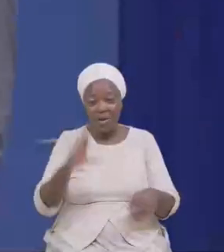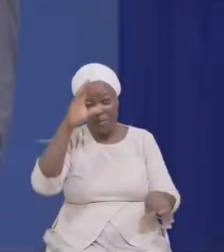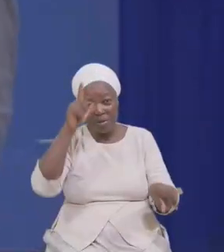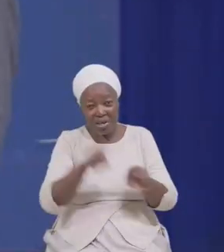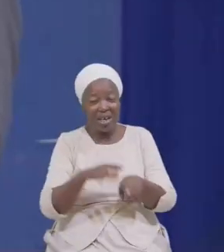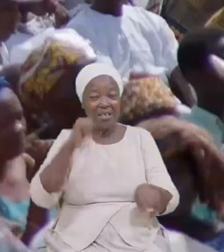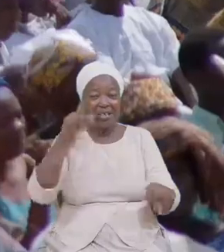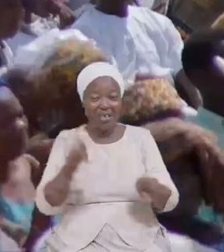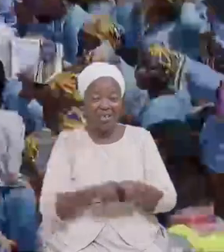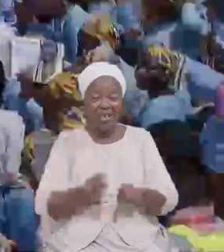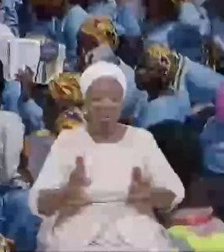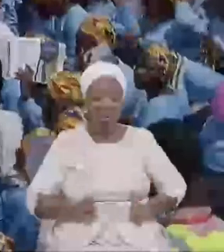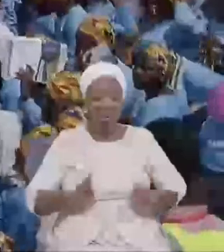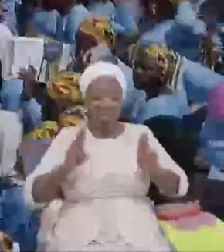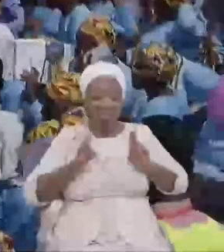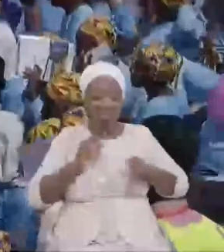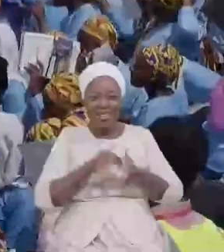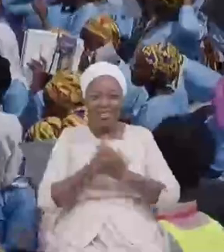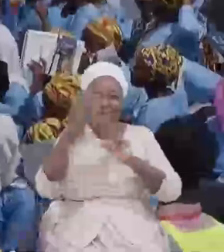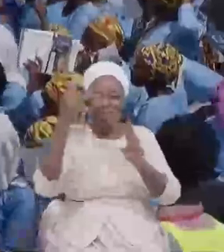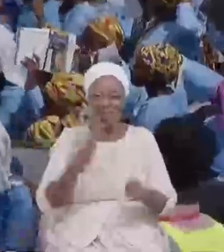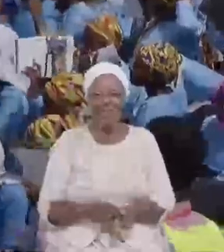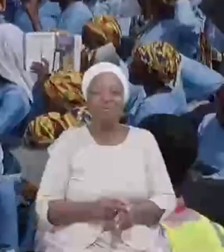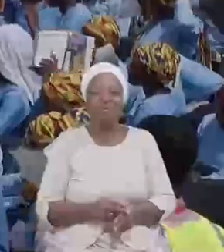Tu es cher frère en bonne santé.